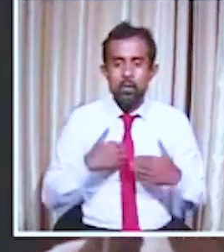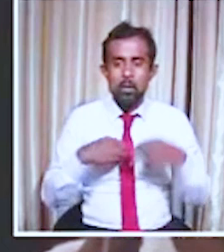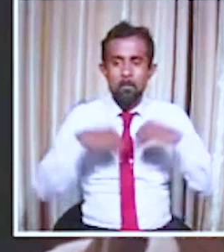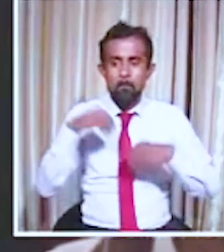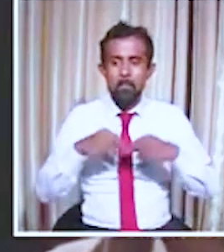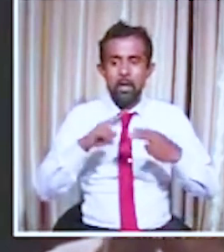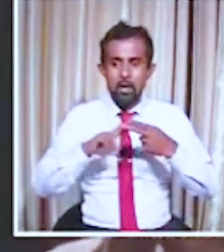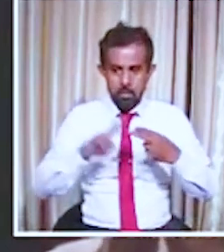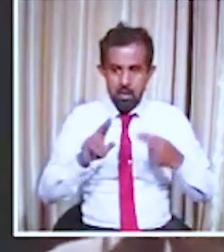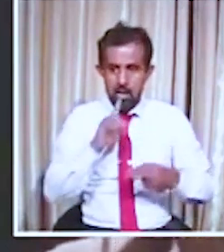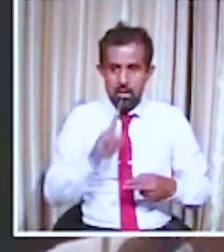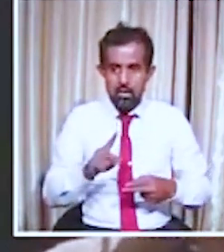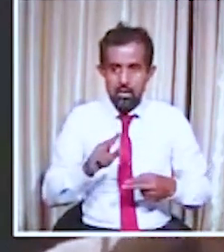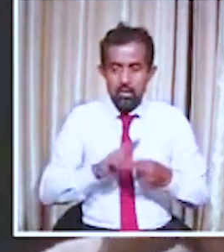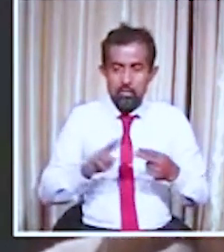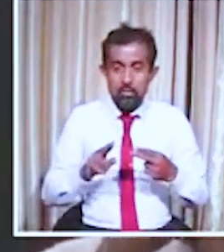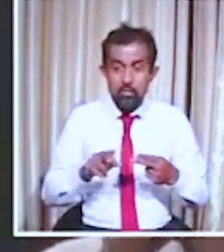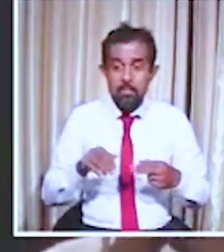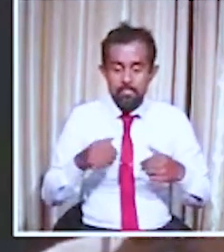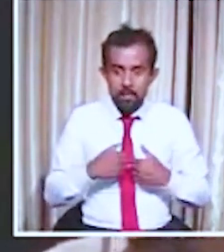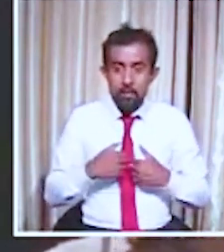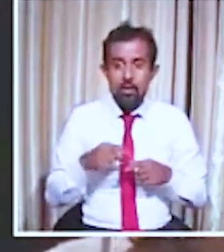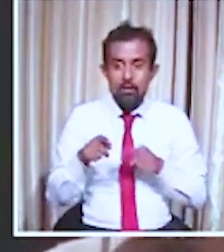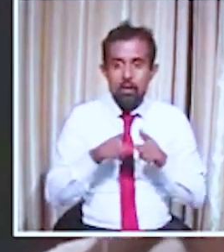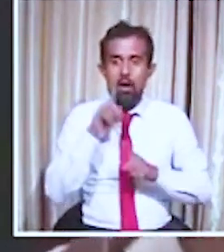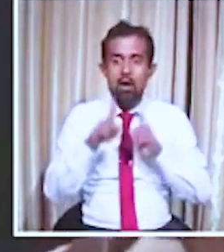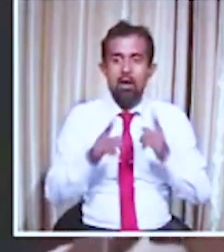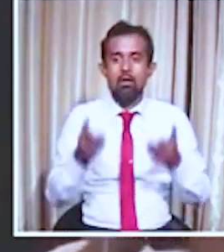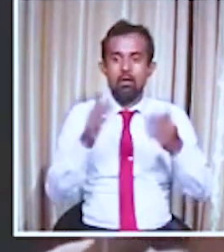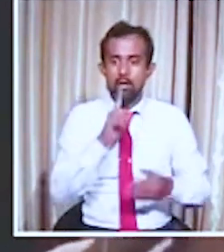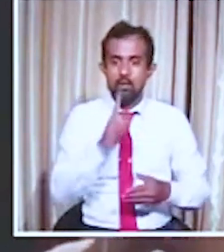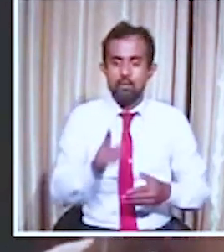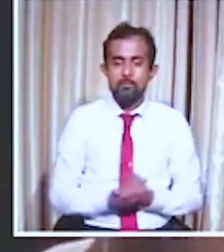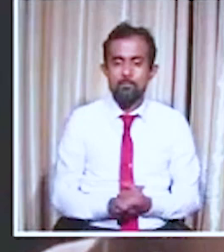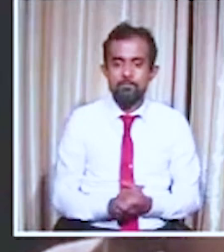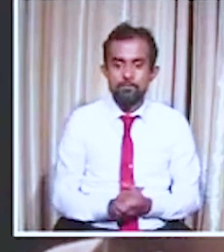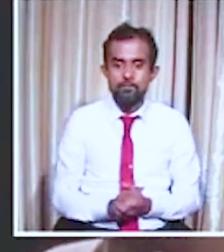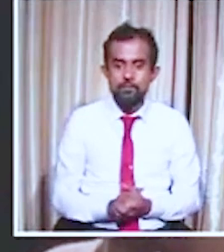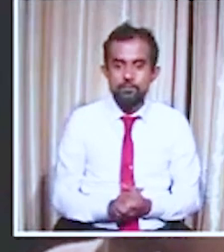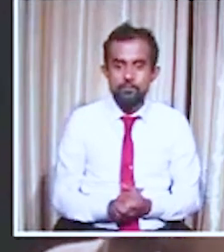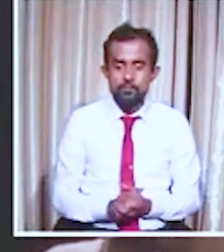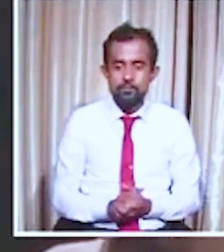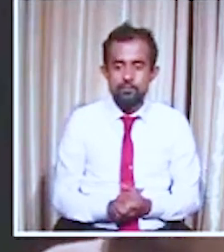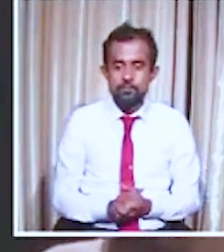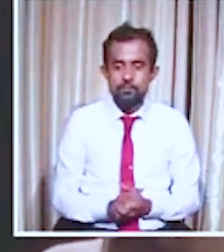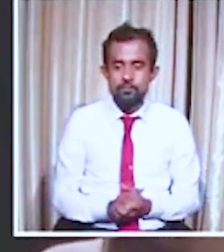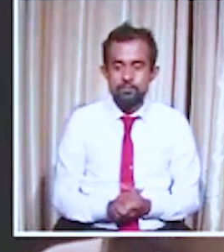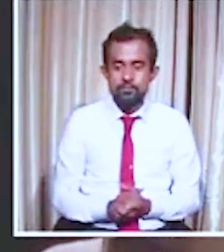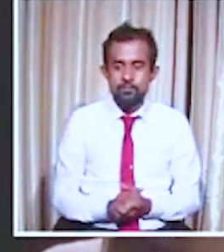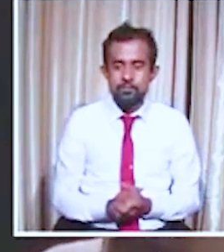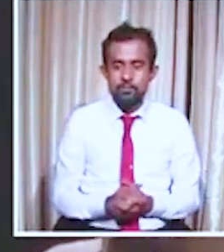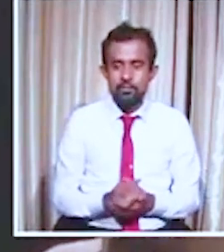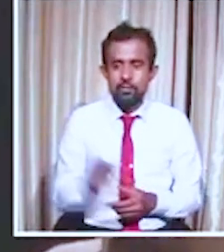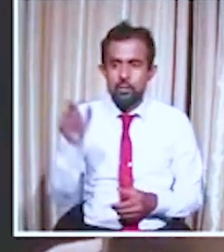வருகிறது. எனவே வெளியே இருக்கின்ற மக்களுக்கு ஒரு சினிமாவிலே கிசுகிசு செய்தியை சொல்லி உற்சாக மூட்டுவது போல பொய்யான